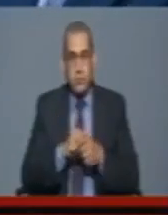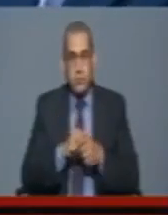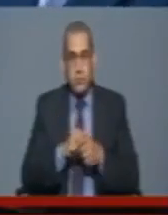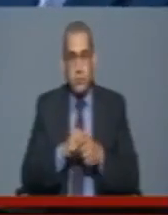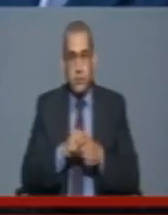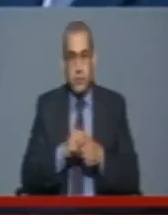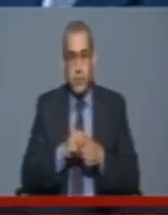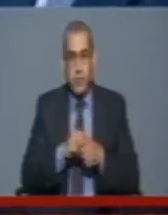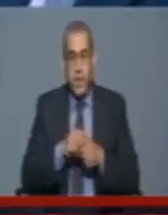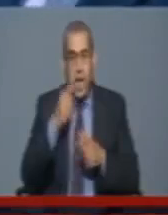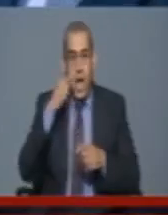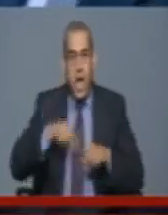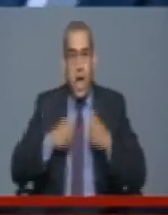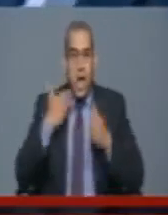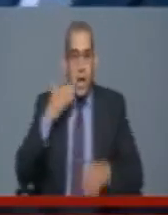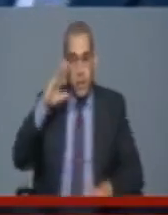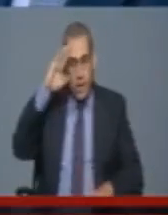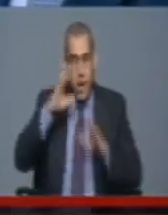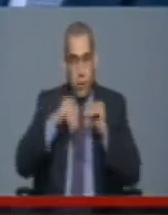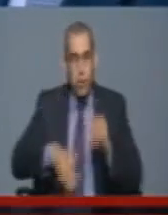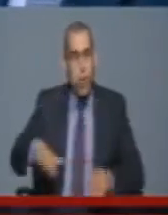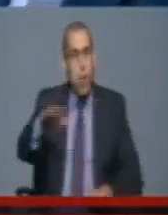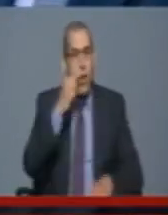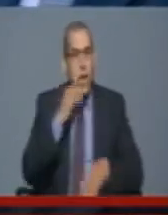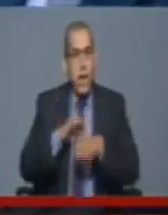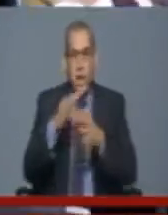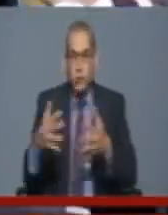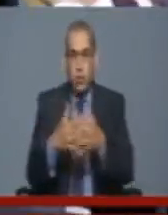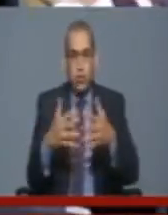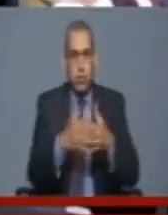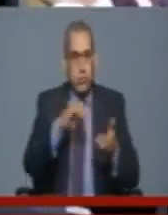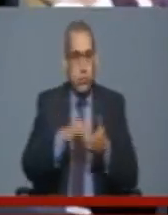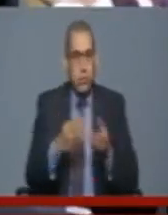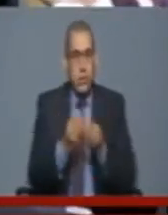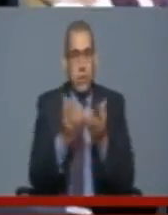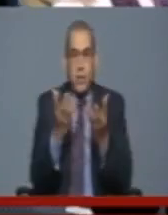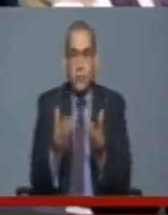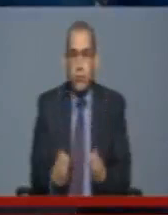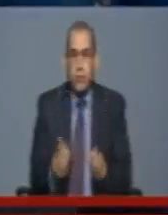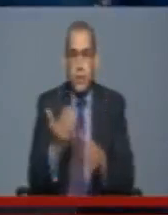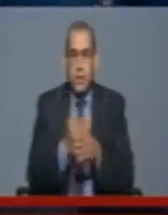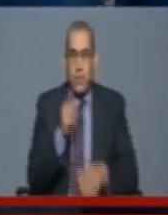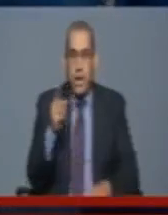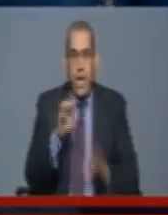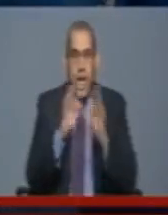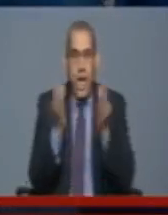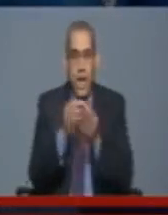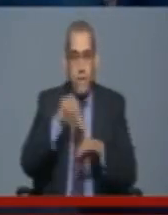حياة كريمة، تحيا مصر، كل الناس اشتركت عشان تخفف عن اهلنا في قطاع